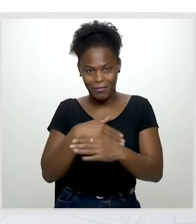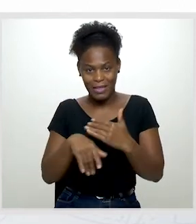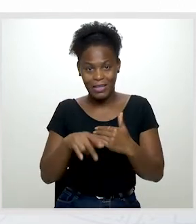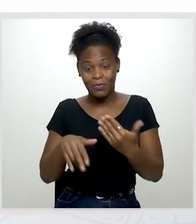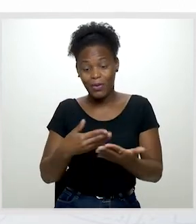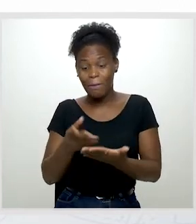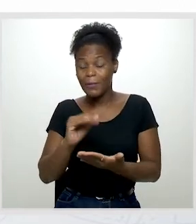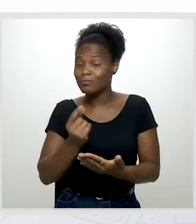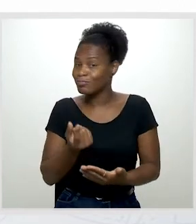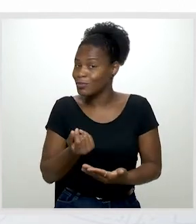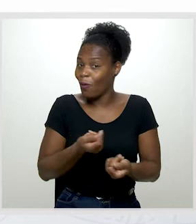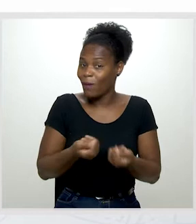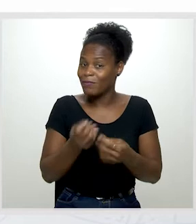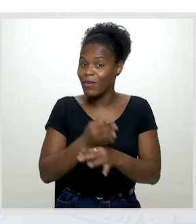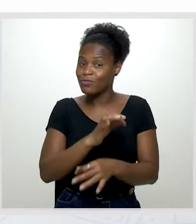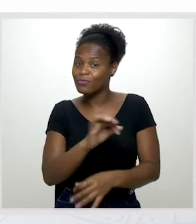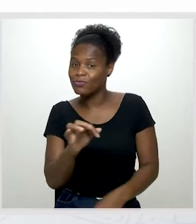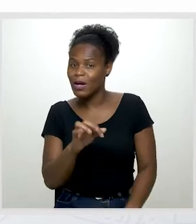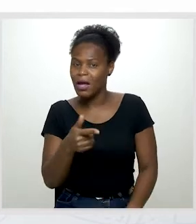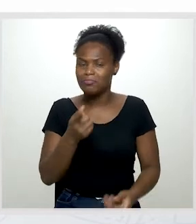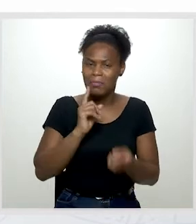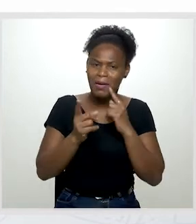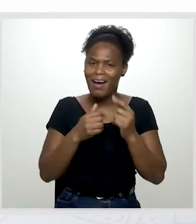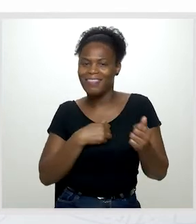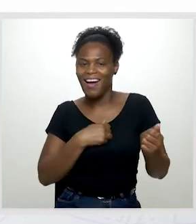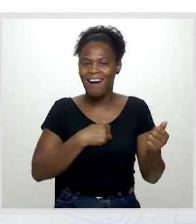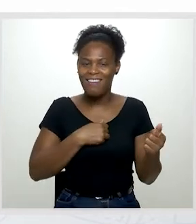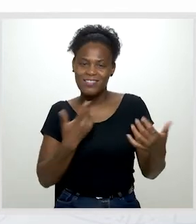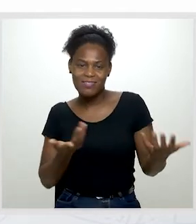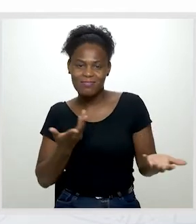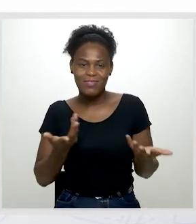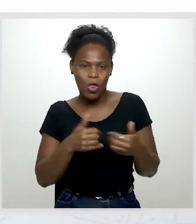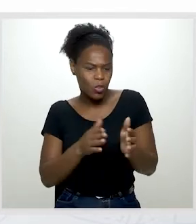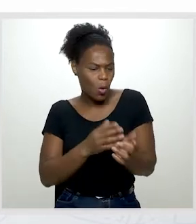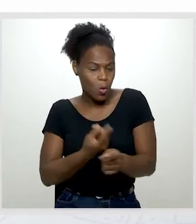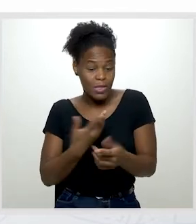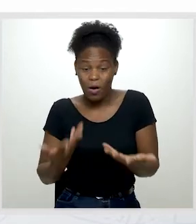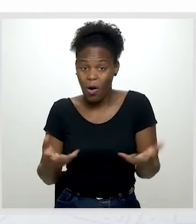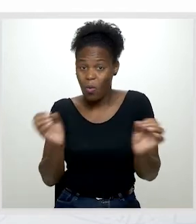on leur donne un peu d'argent pour organiser leur fête et ils se déguisent, ils dansent. Tout ça n'existait pas il y